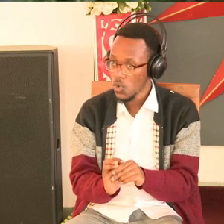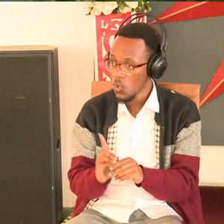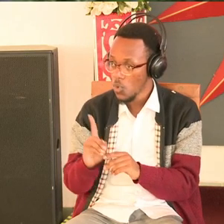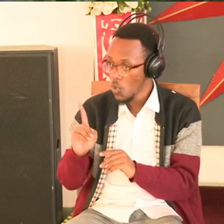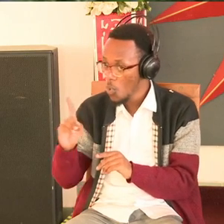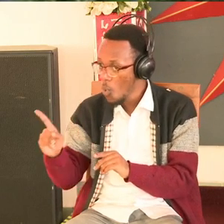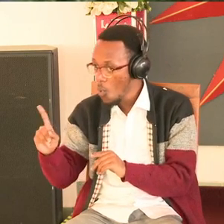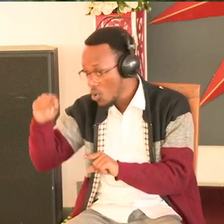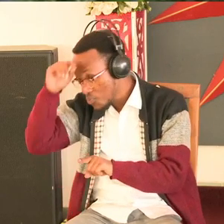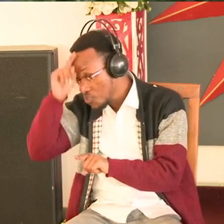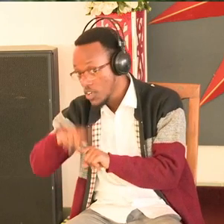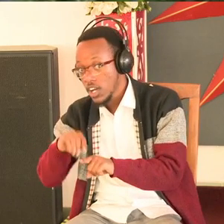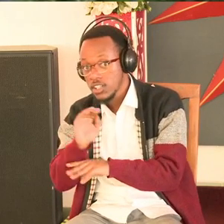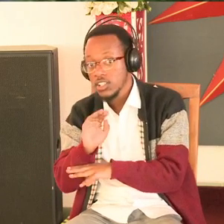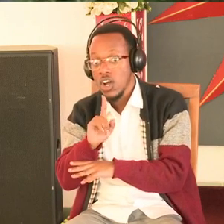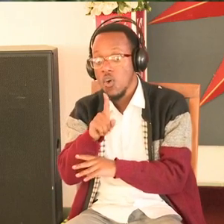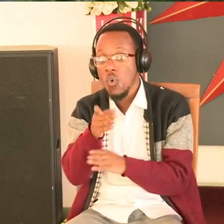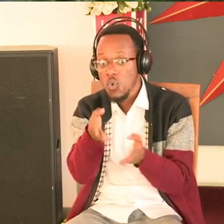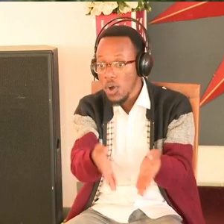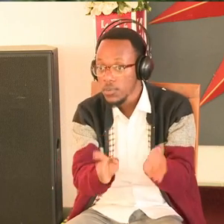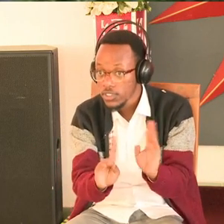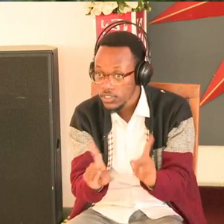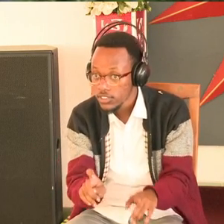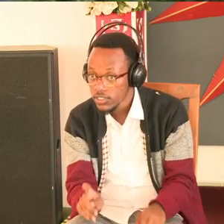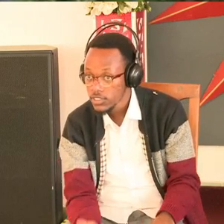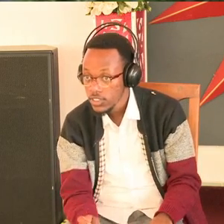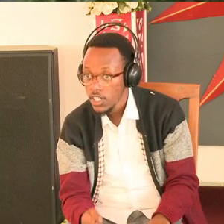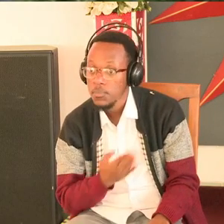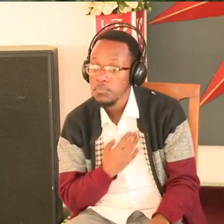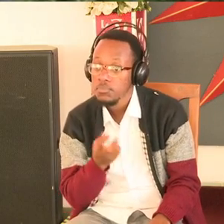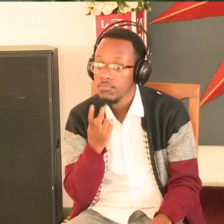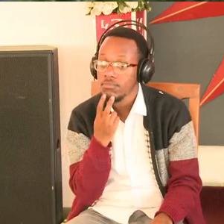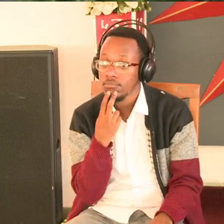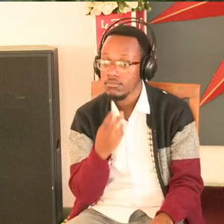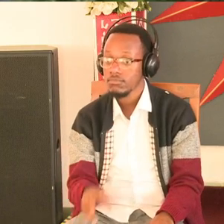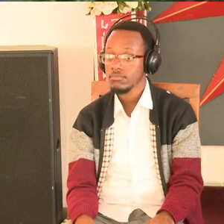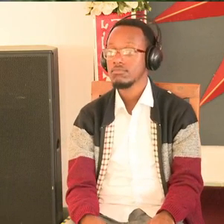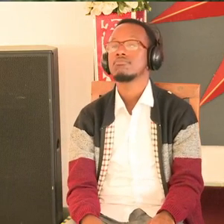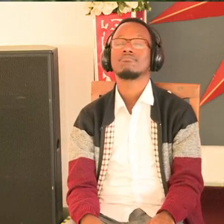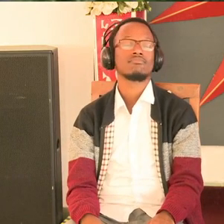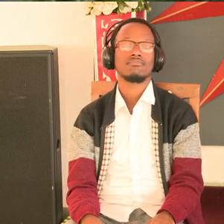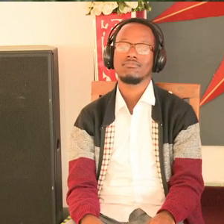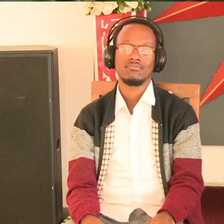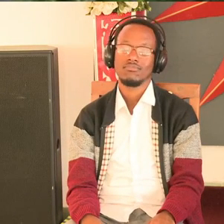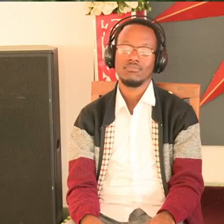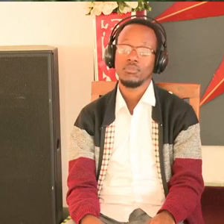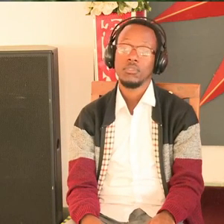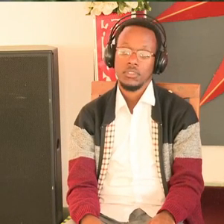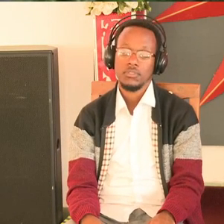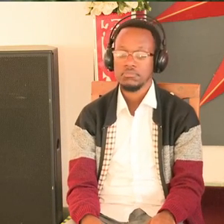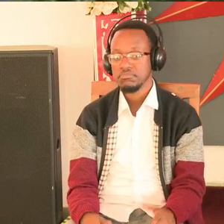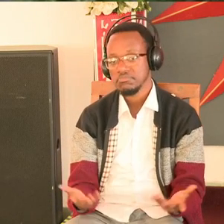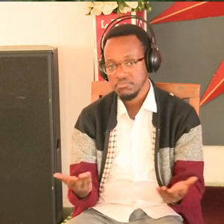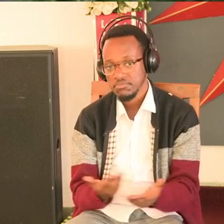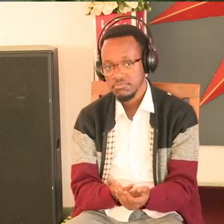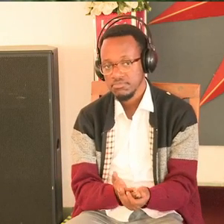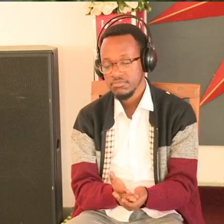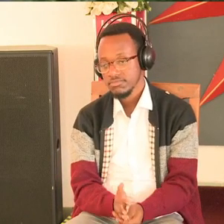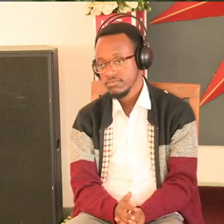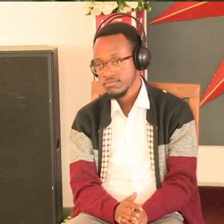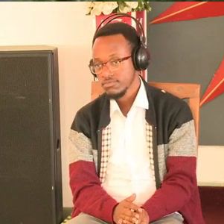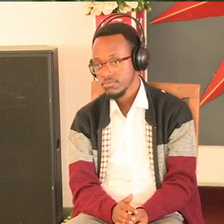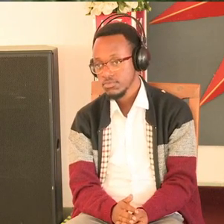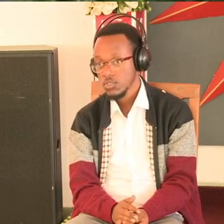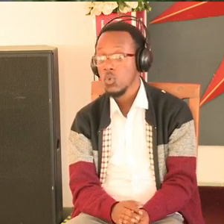était-il présente? Yaravuze ati se ibyo urabivuga wari uhari rwose aho narasetse ndavuga ni nibyo il